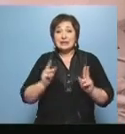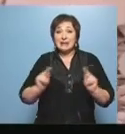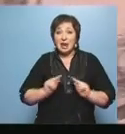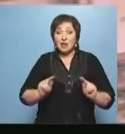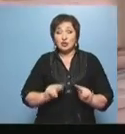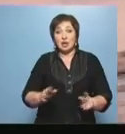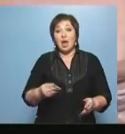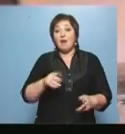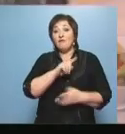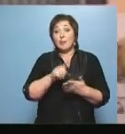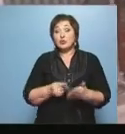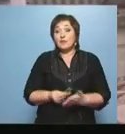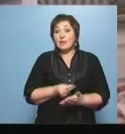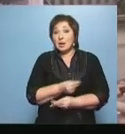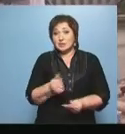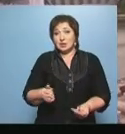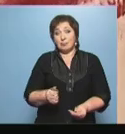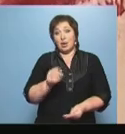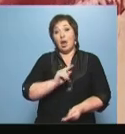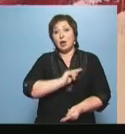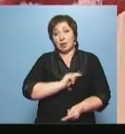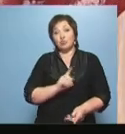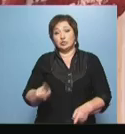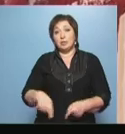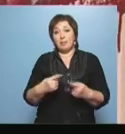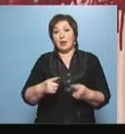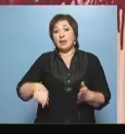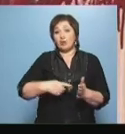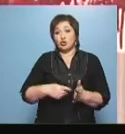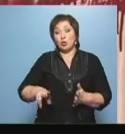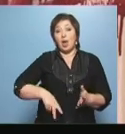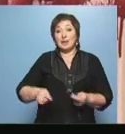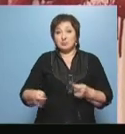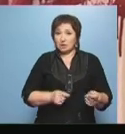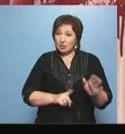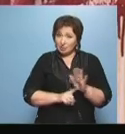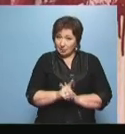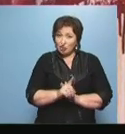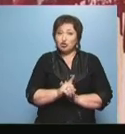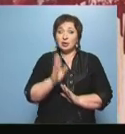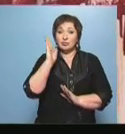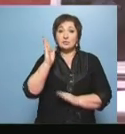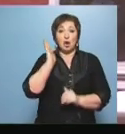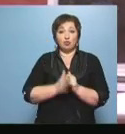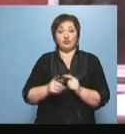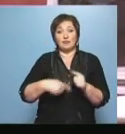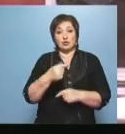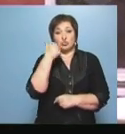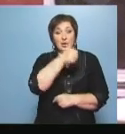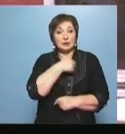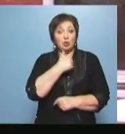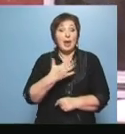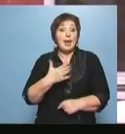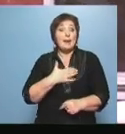с финансированием, и работы встали. Глава городской администрации обещает начатое доделать в следующем году. Мы сделаем, я